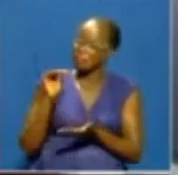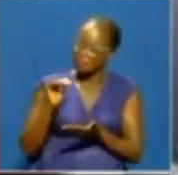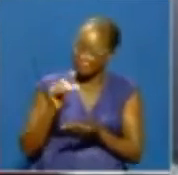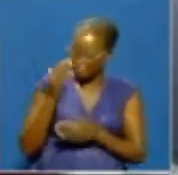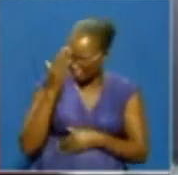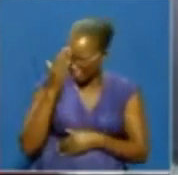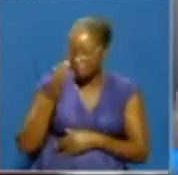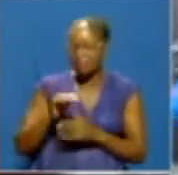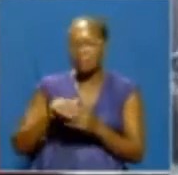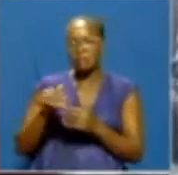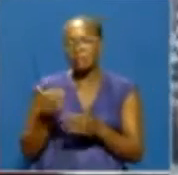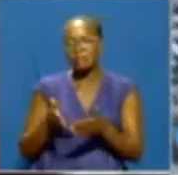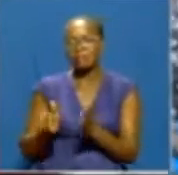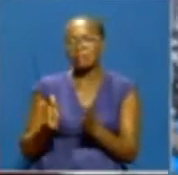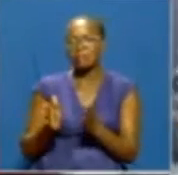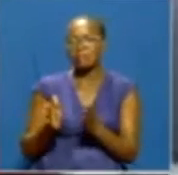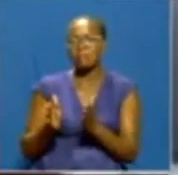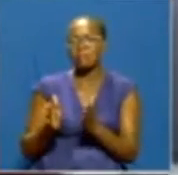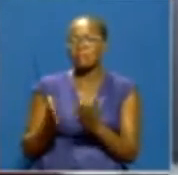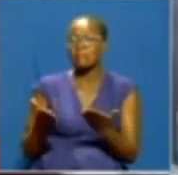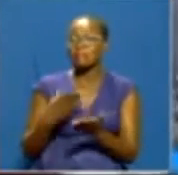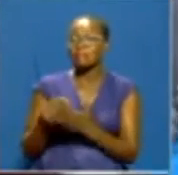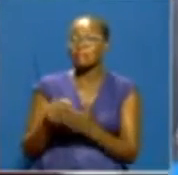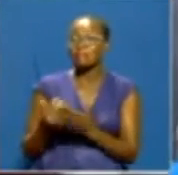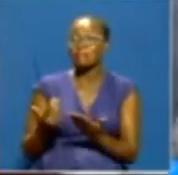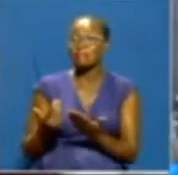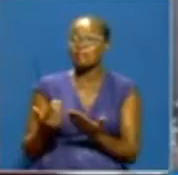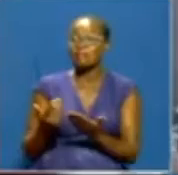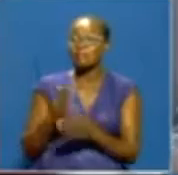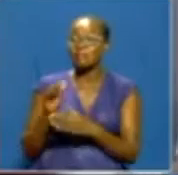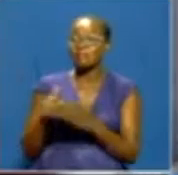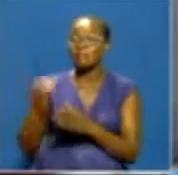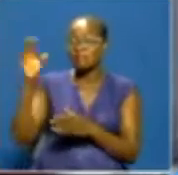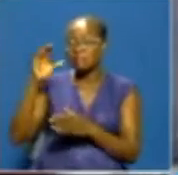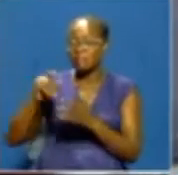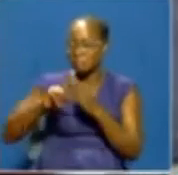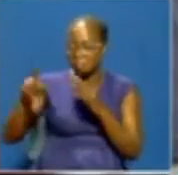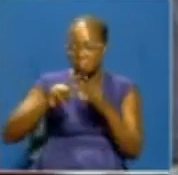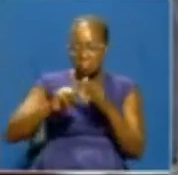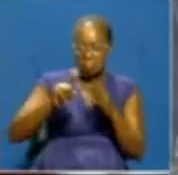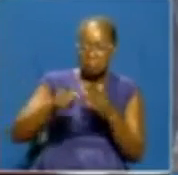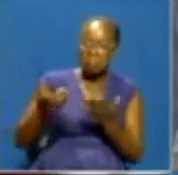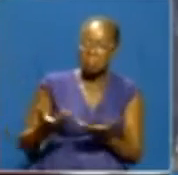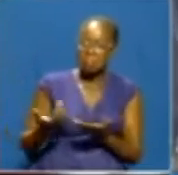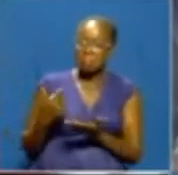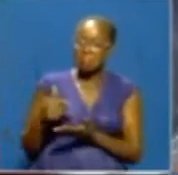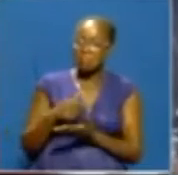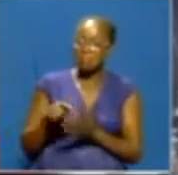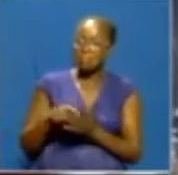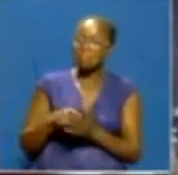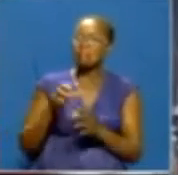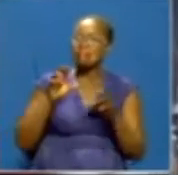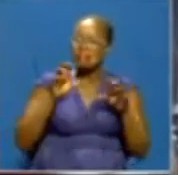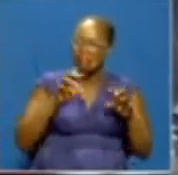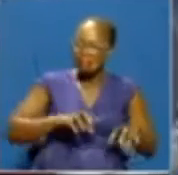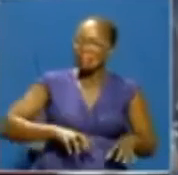look another alternative ya kutafuta vile tutapata pesa. So maclient wetu wakapotea kitu ya kwanza. So sisi wanjiku kwanza tukaanza kuumia pale. Because